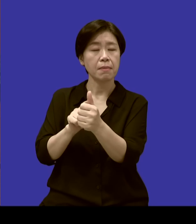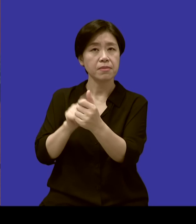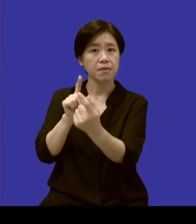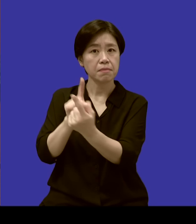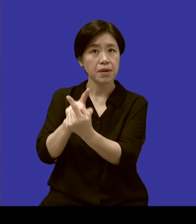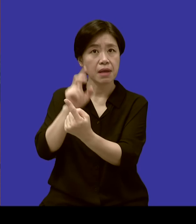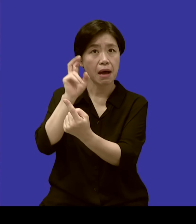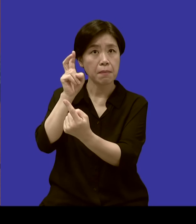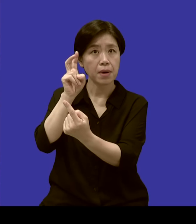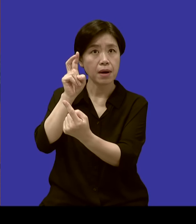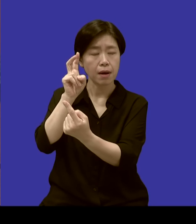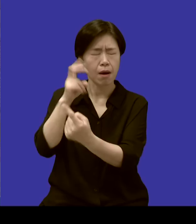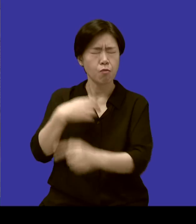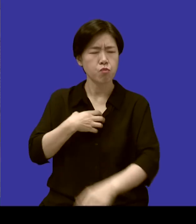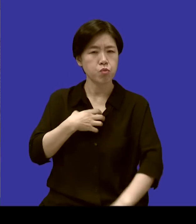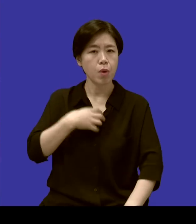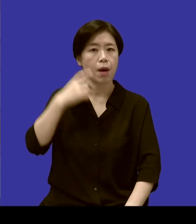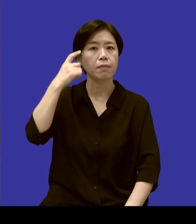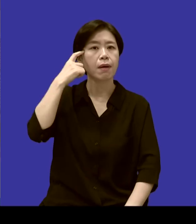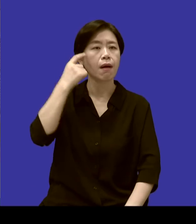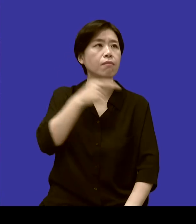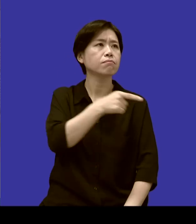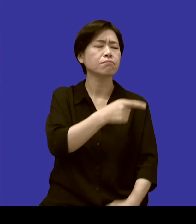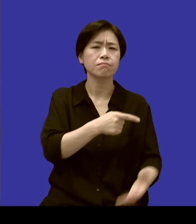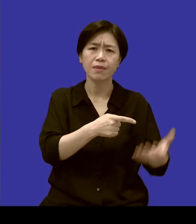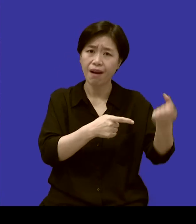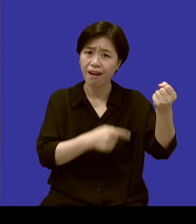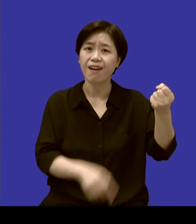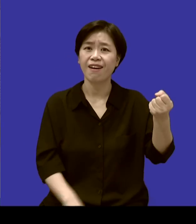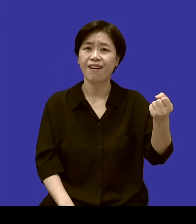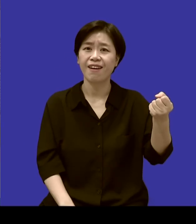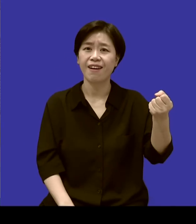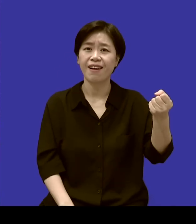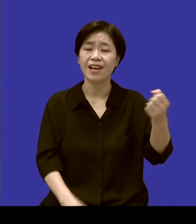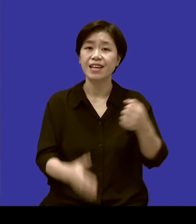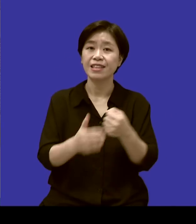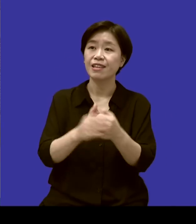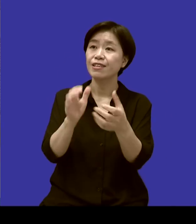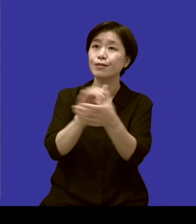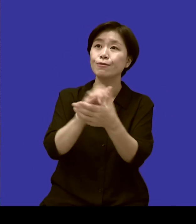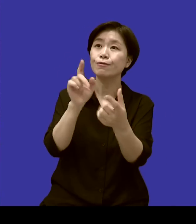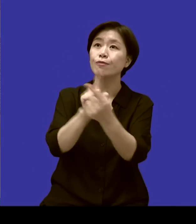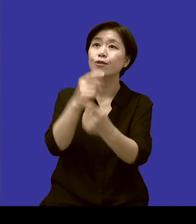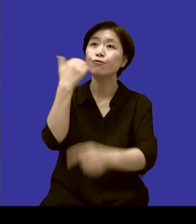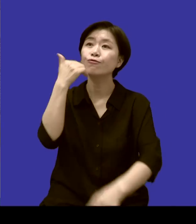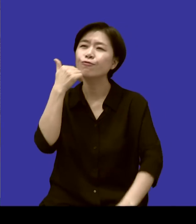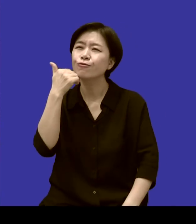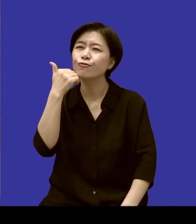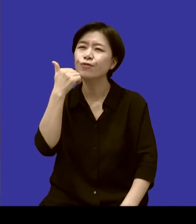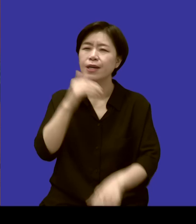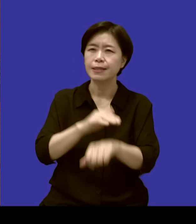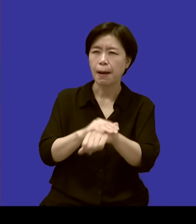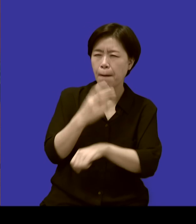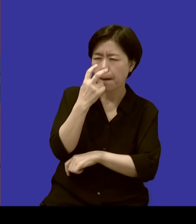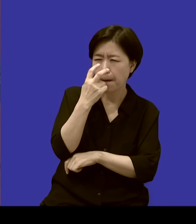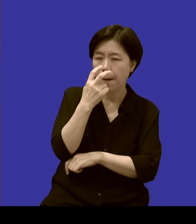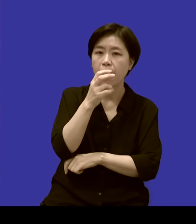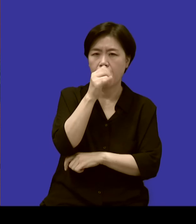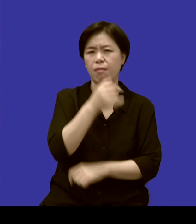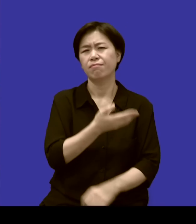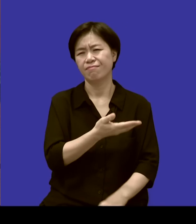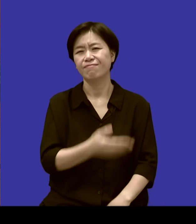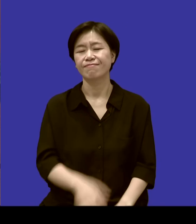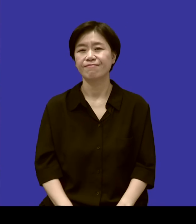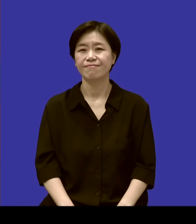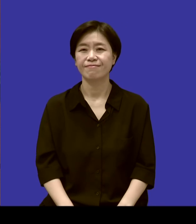거고. 위험한 거죠. 아. 그래서 친구들을 다 하나 이렇게 아버지는 이렇게 어떤 친구를 만나라 항상 체크하시고 아. 그래서 아버님이 좀 많이